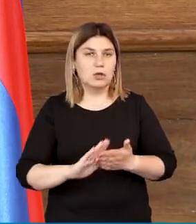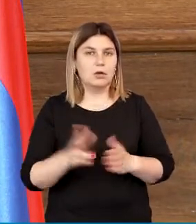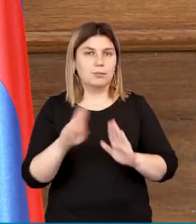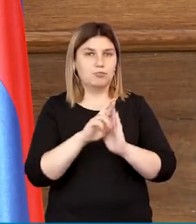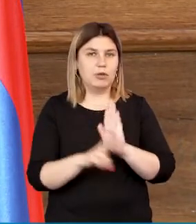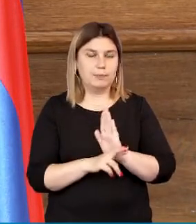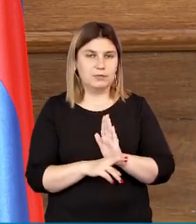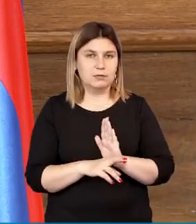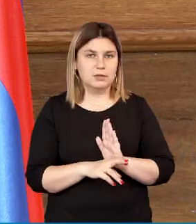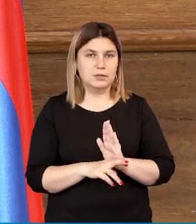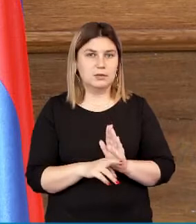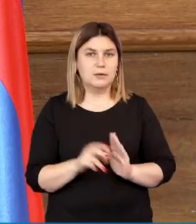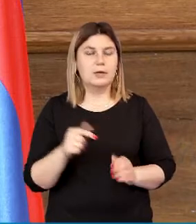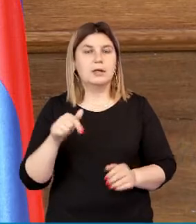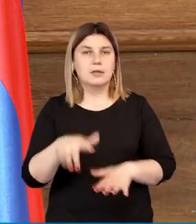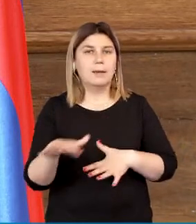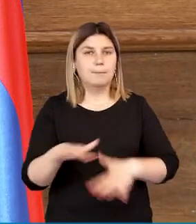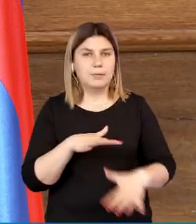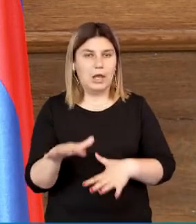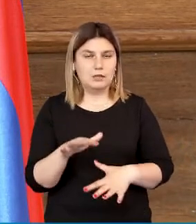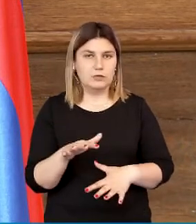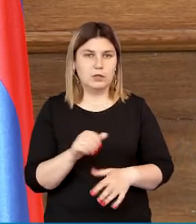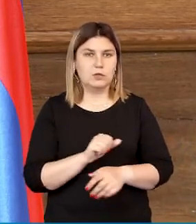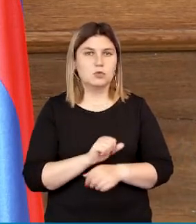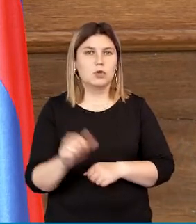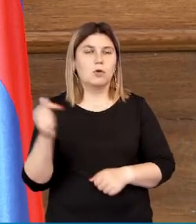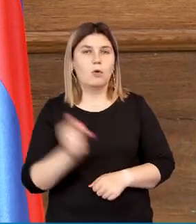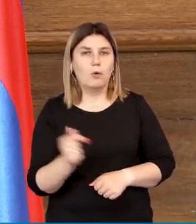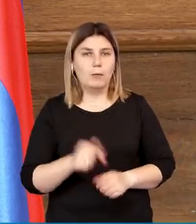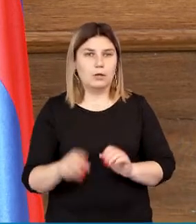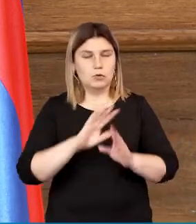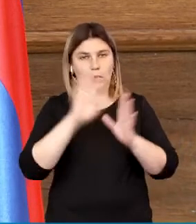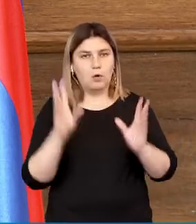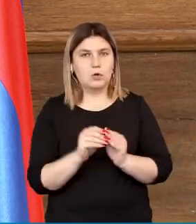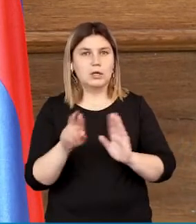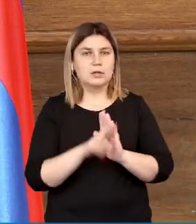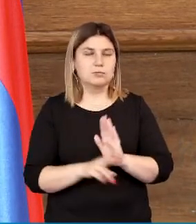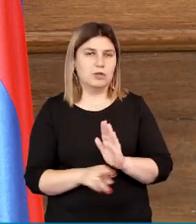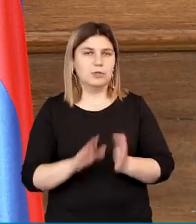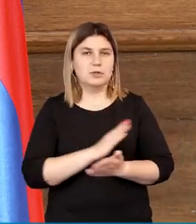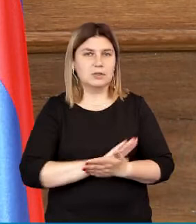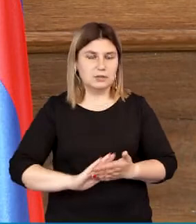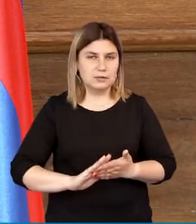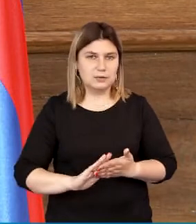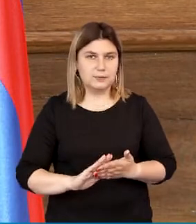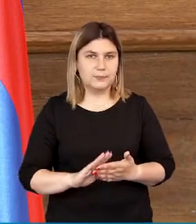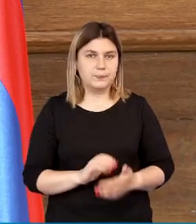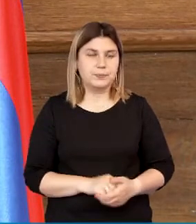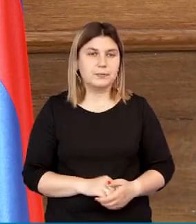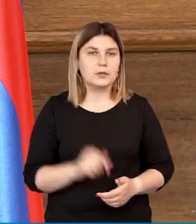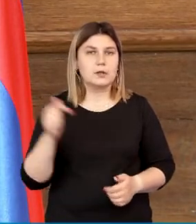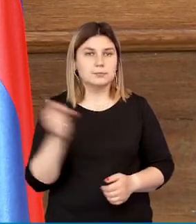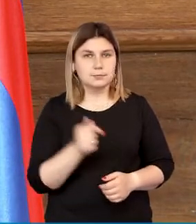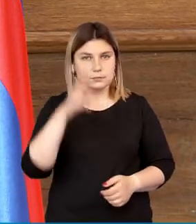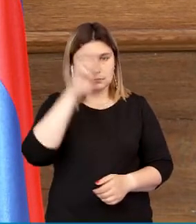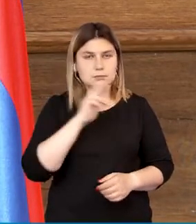przepisów i te placówki są obligowane, te ogólne przepisy reżimu sanitarnego stosować. Powinni być tam